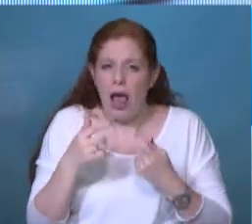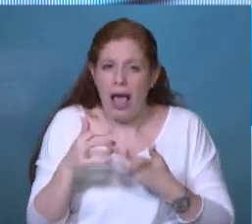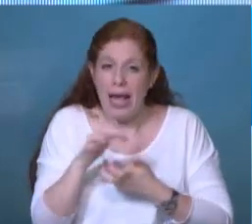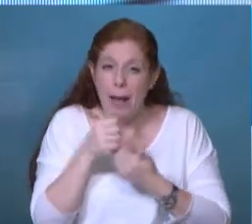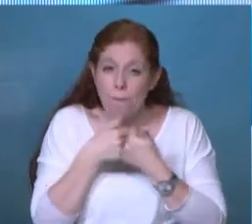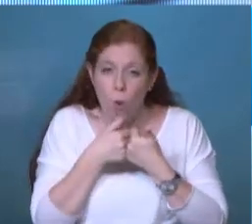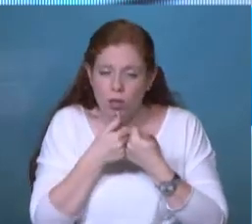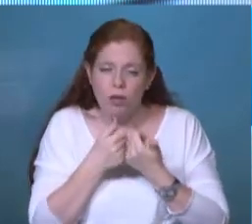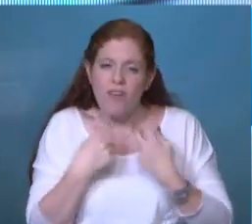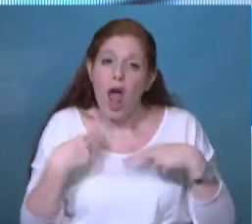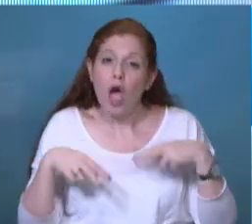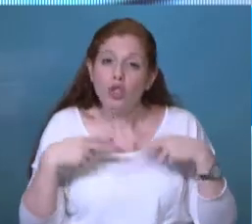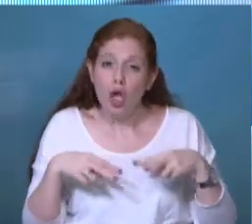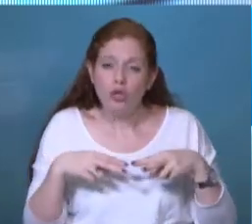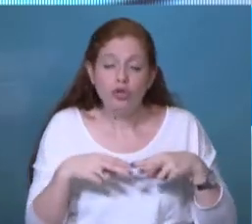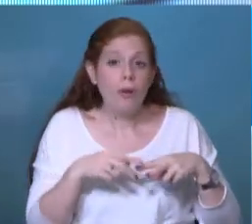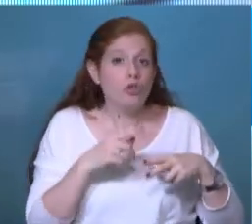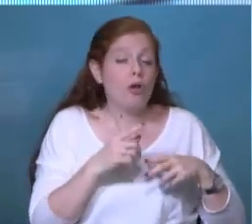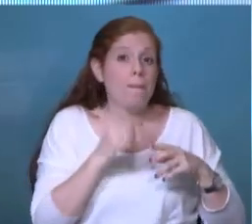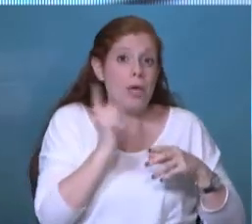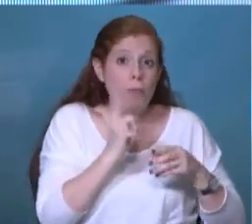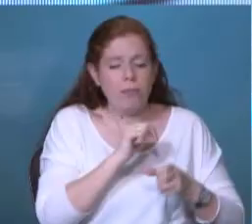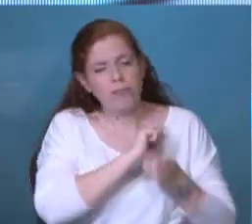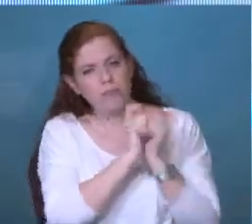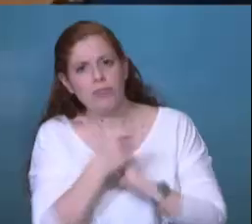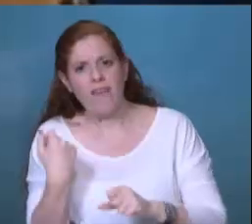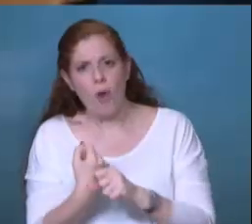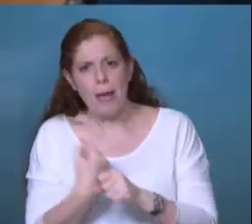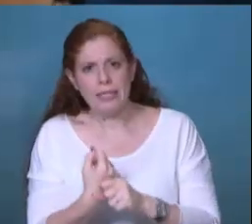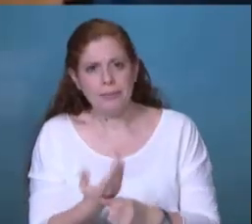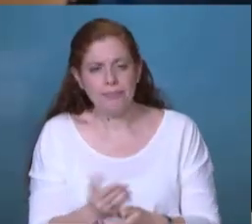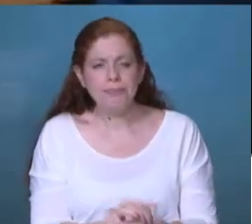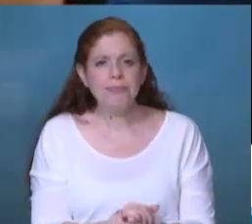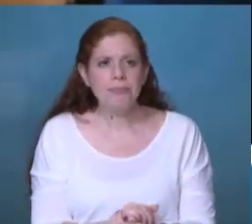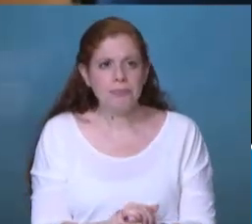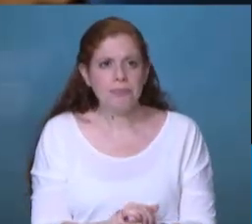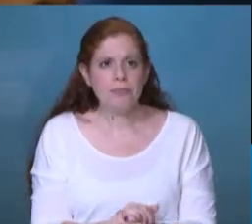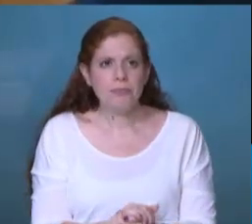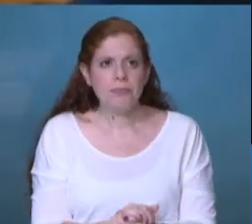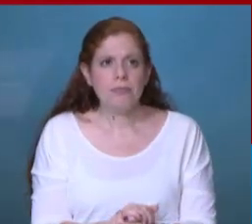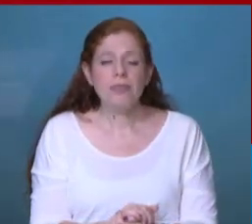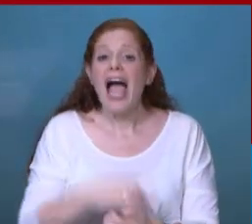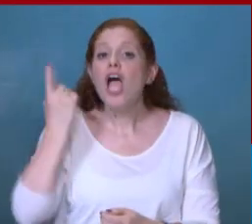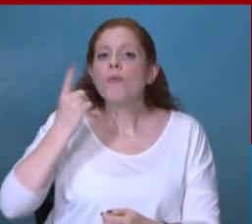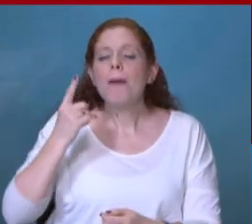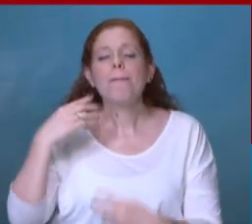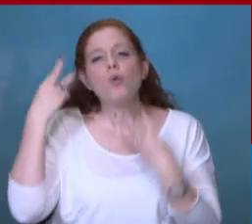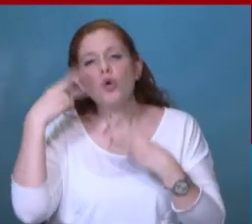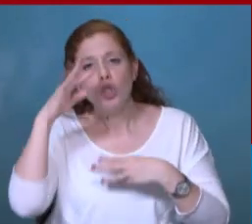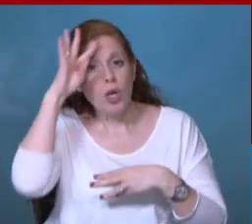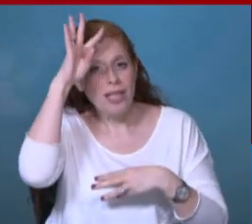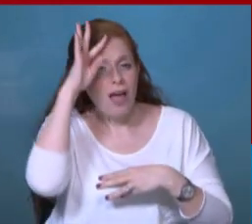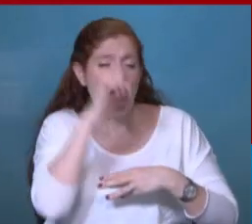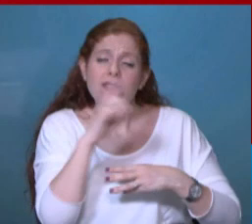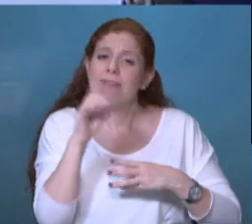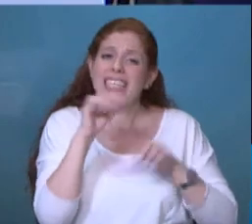ועל החשש שיעבור מיומים למעשים. מפלס האיומים בין וושינגטון לטהרן לא מראה סימני